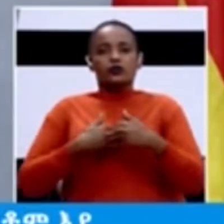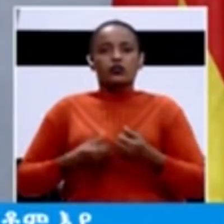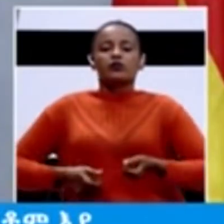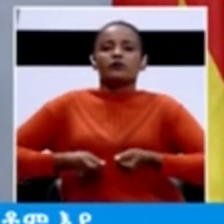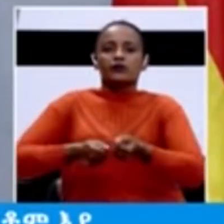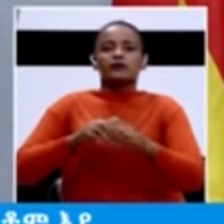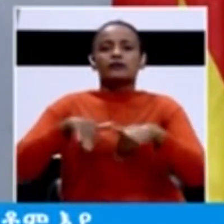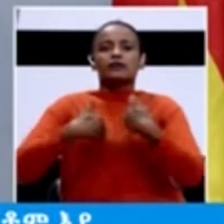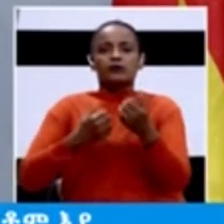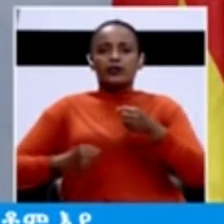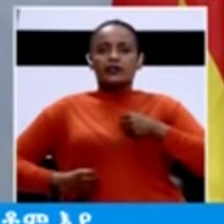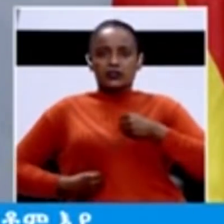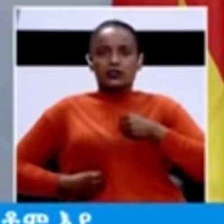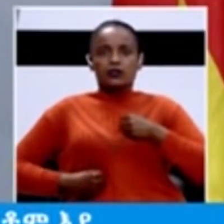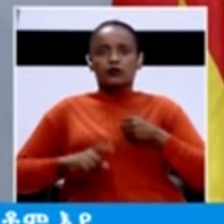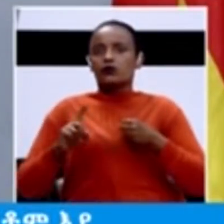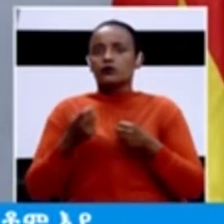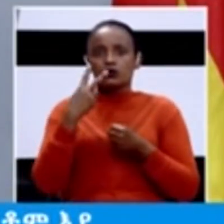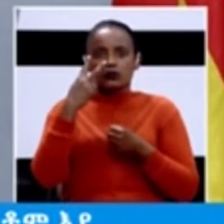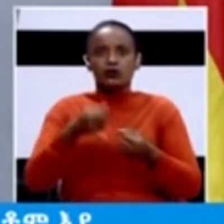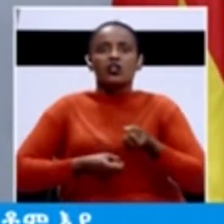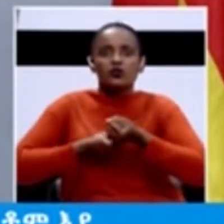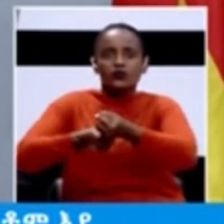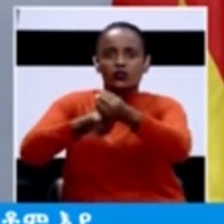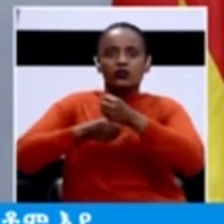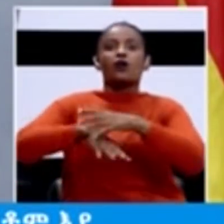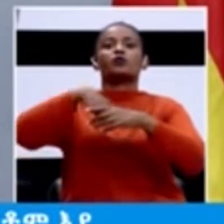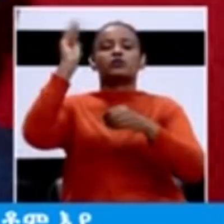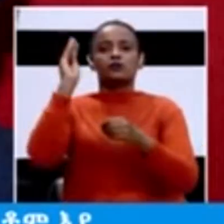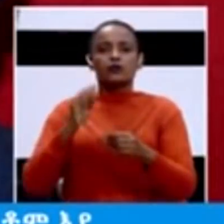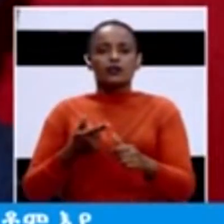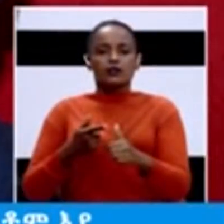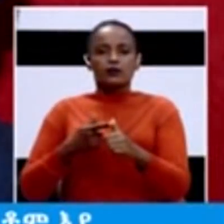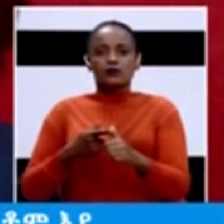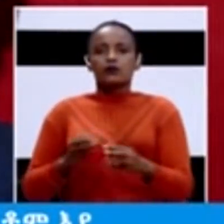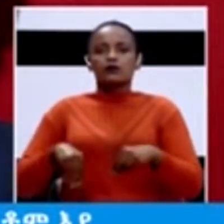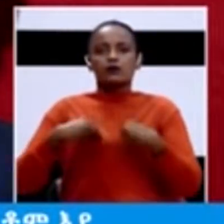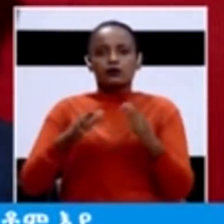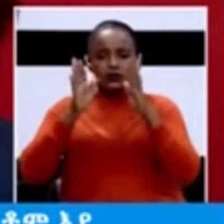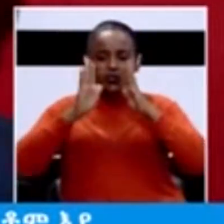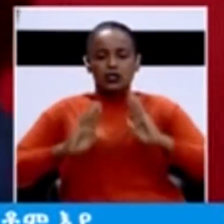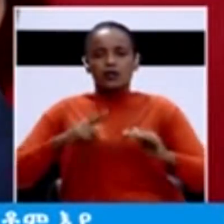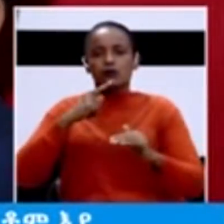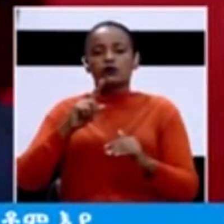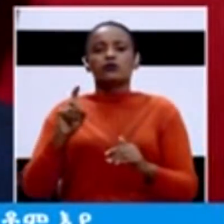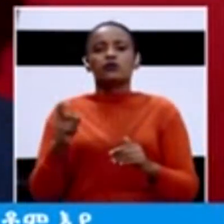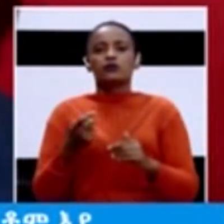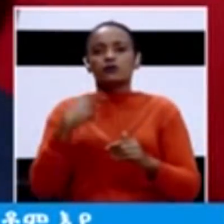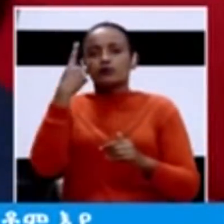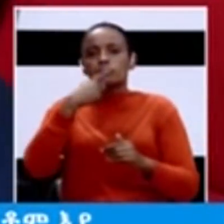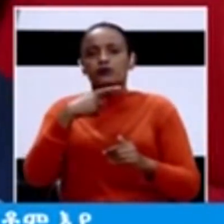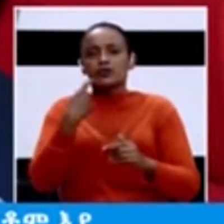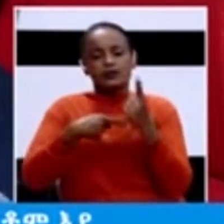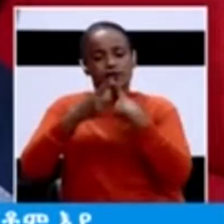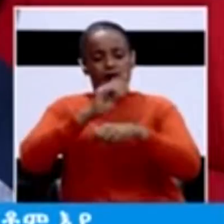ከመይ ዓይነት ሰራዊት ከም ዝኾን ክንርኢና ከምዚ እናደፍኡ ኣውፅኦም ቀዳምነት ንህቦ ሰላም እዩም እንተኾነ ብመንነትና